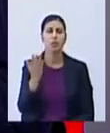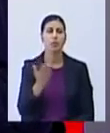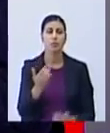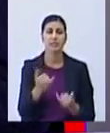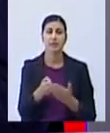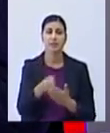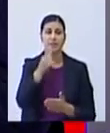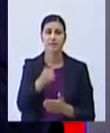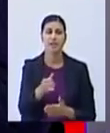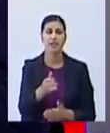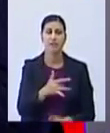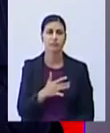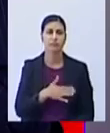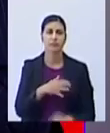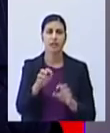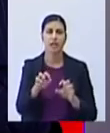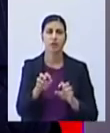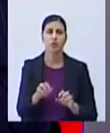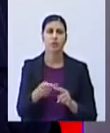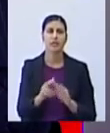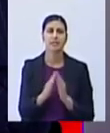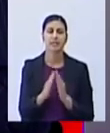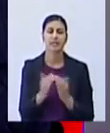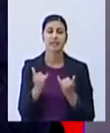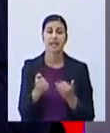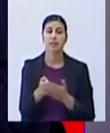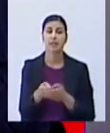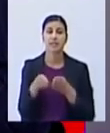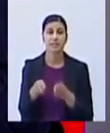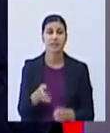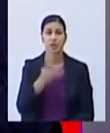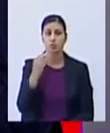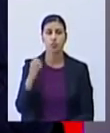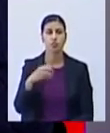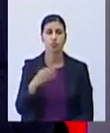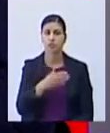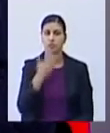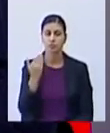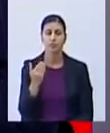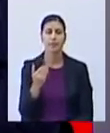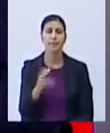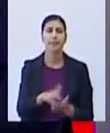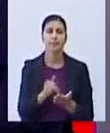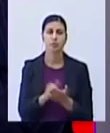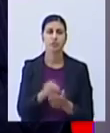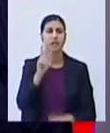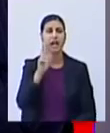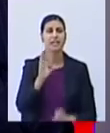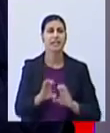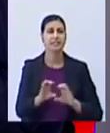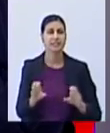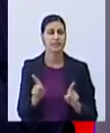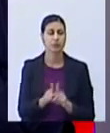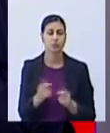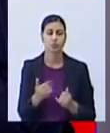რომლებმაც დღემდე ვერ დაიკანონა ეს სახლები დღემდე გზა არ არის გაყვანილი დღემდე შუქი არ არის გაყვანილი ბოდიშით მაგრამ კანალიზაცია არ